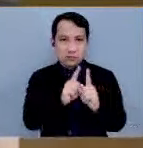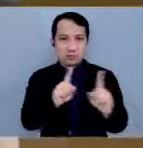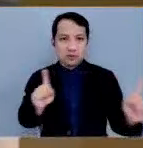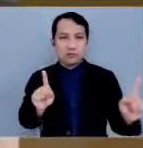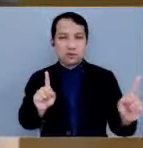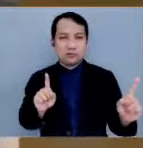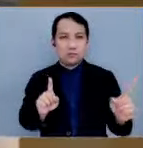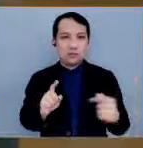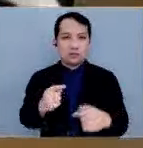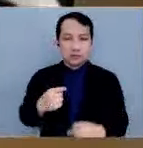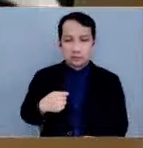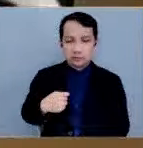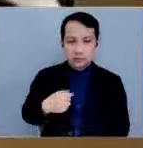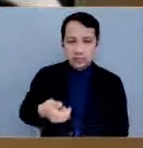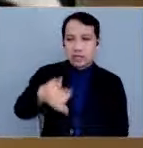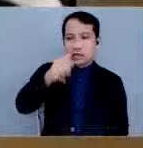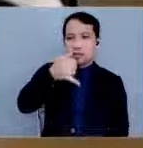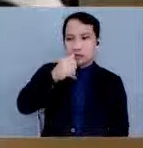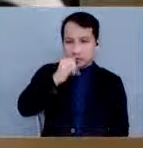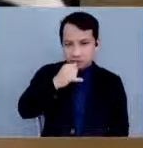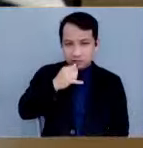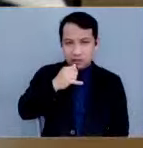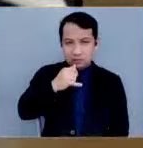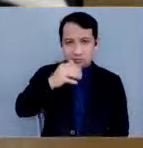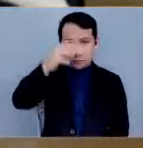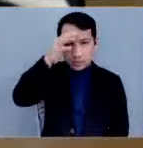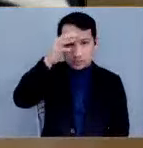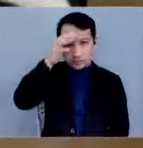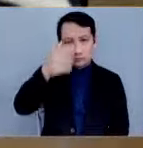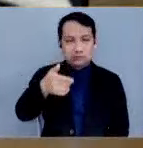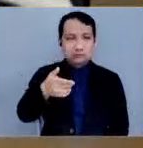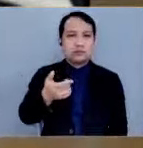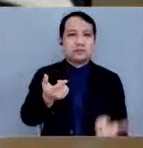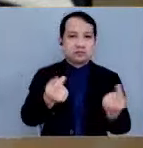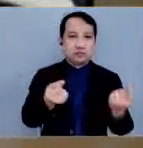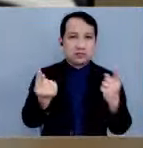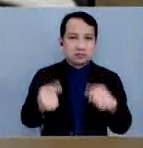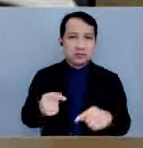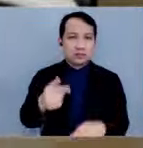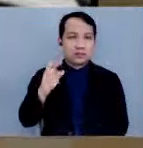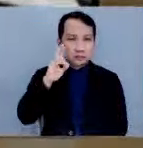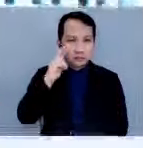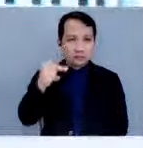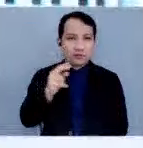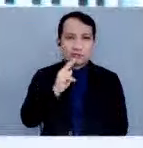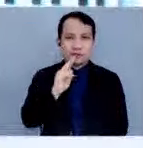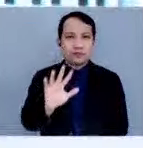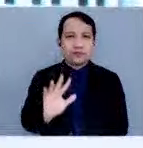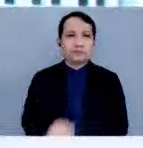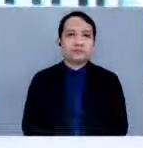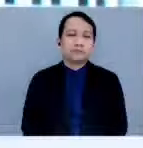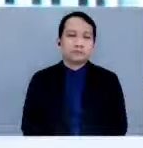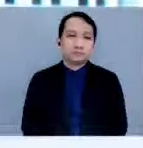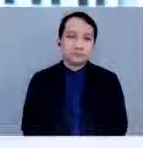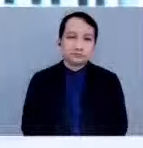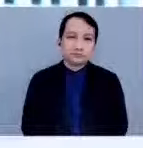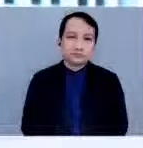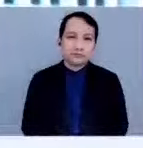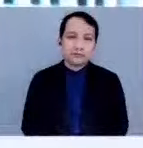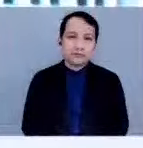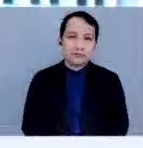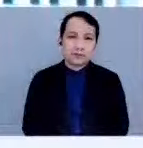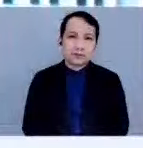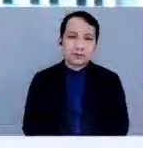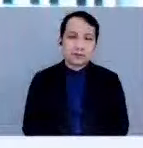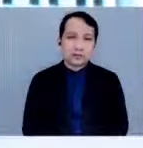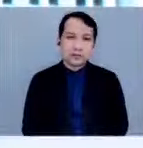raw naglasing ang sospek. Nagbabalita mula sa frontline, Rainiel Pawid, News 5. Patay ang 11-anyos na